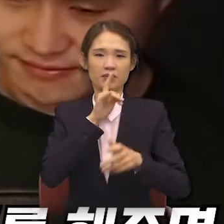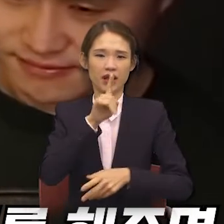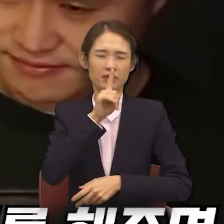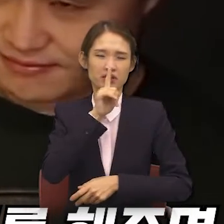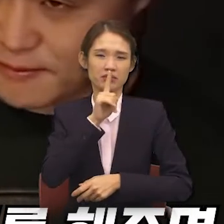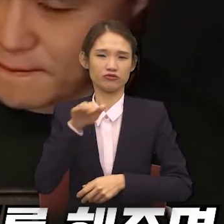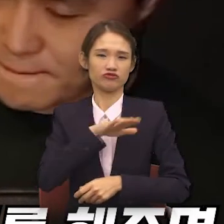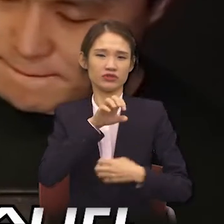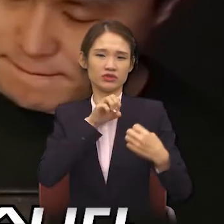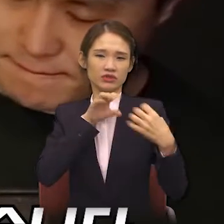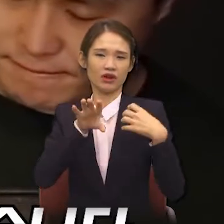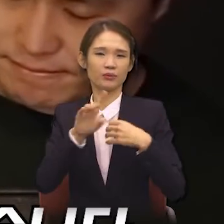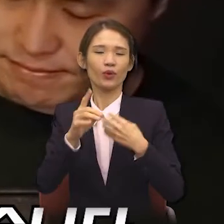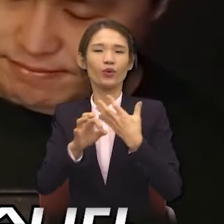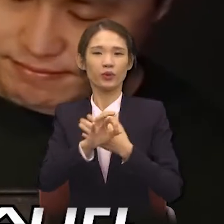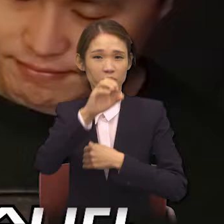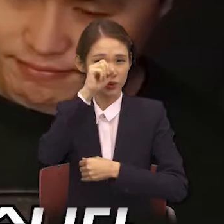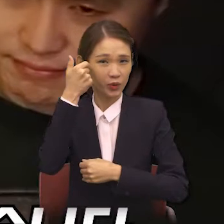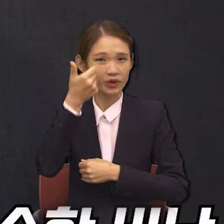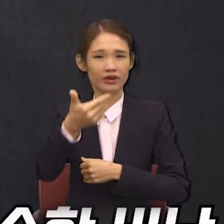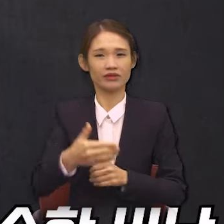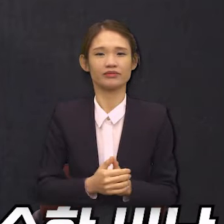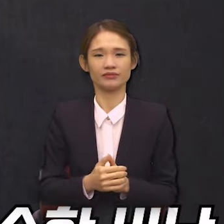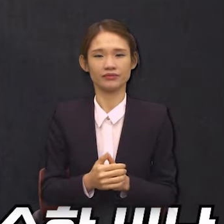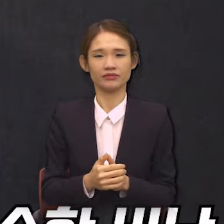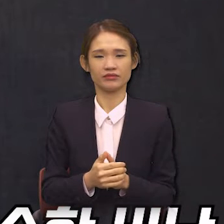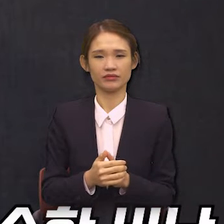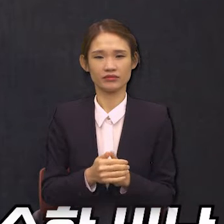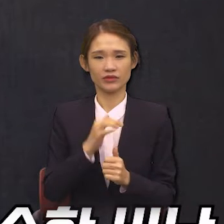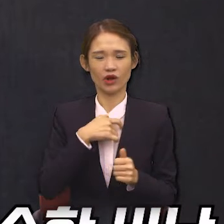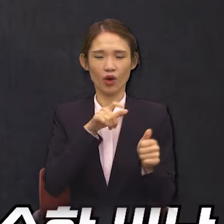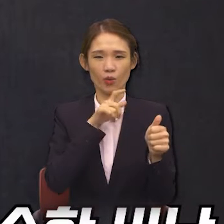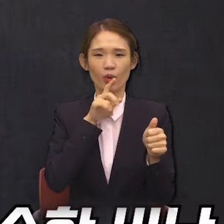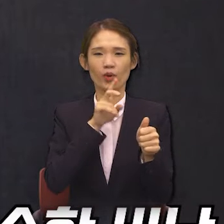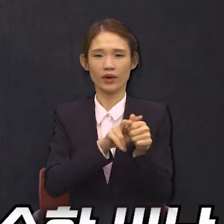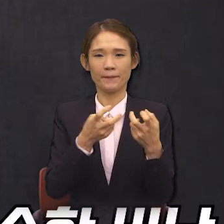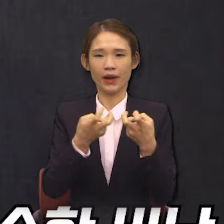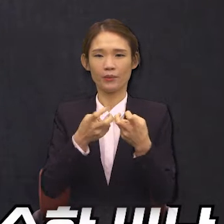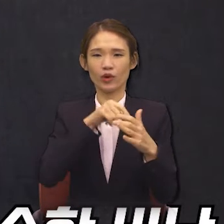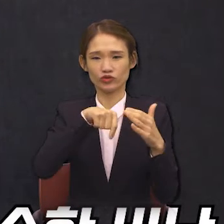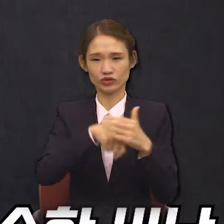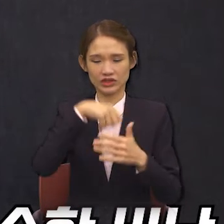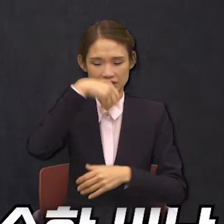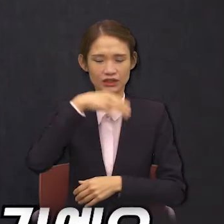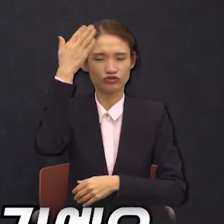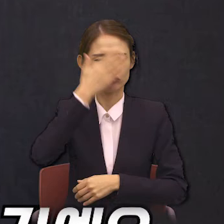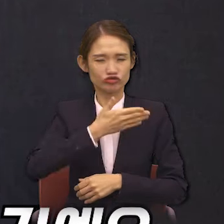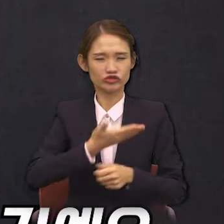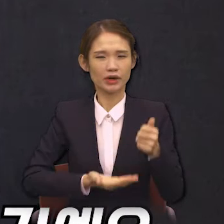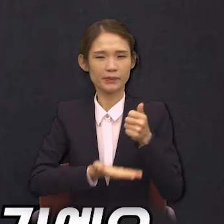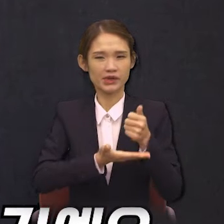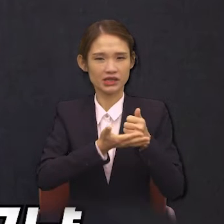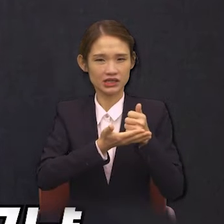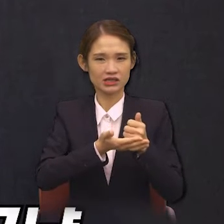우리가 뭐라고 좀 댓글을 해주면 좋을지 한번 여쭤보도록 하겠습니다. 가 작동하는 방식 중에 그냥 순수한 비난, 그냥 말 자체가